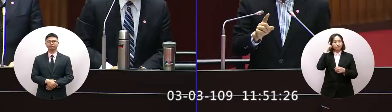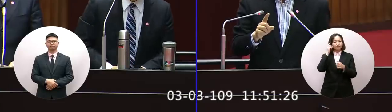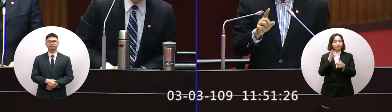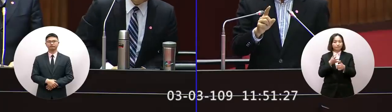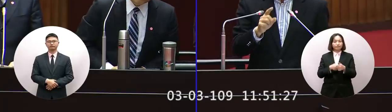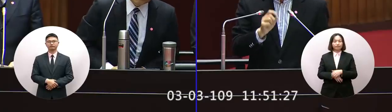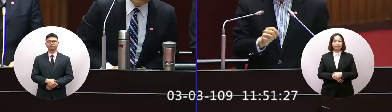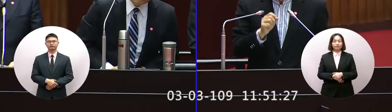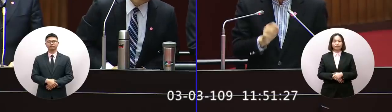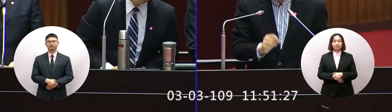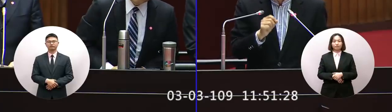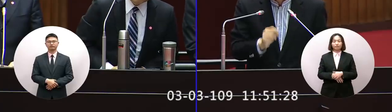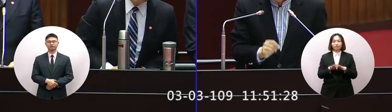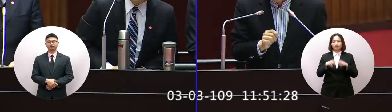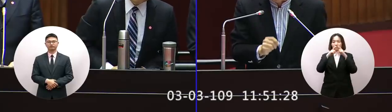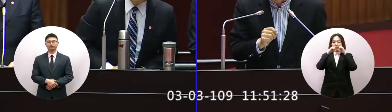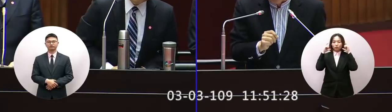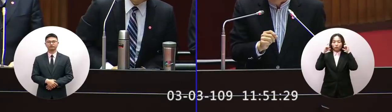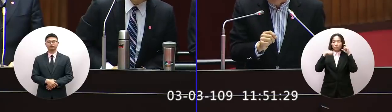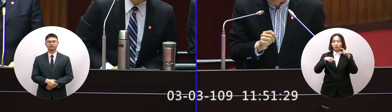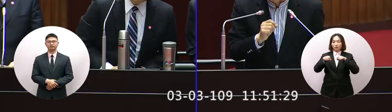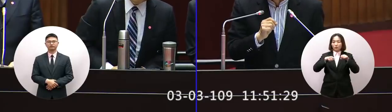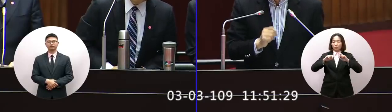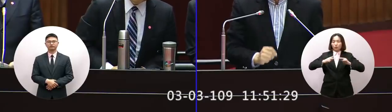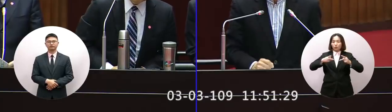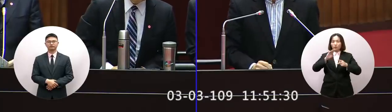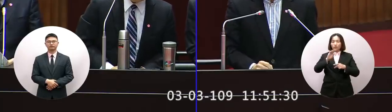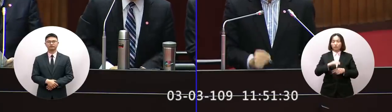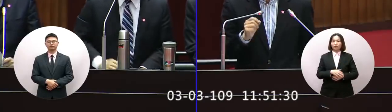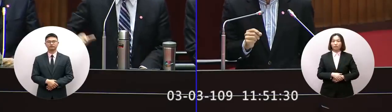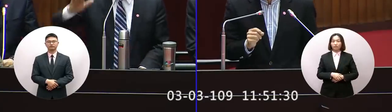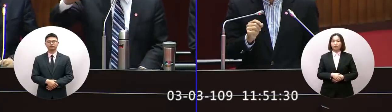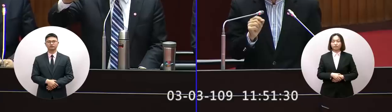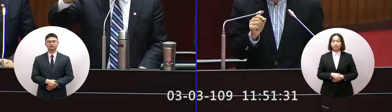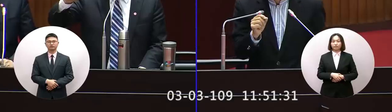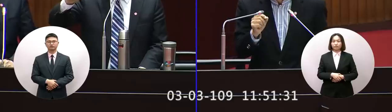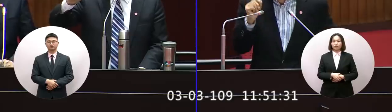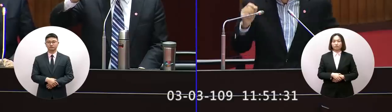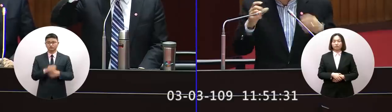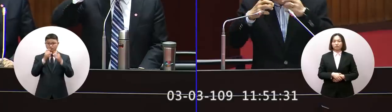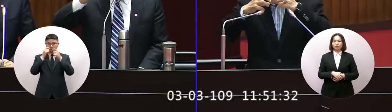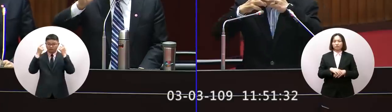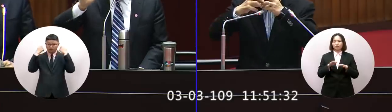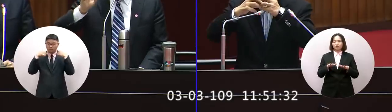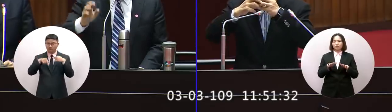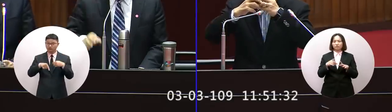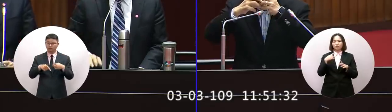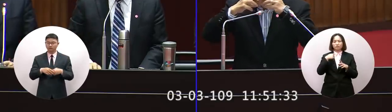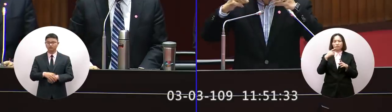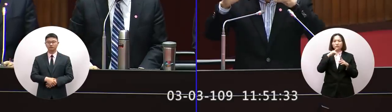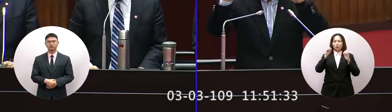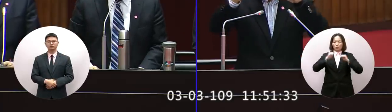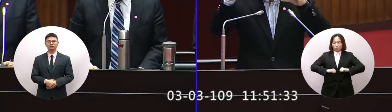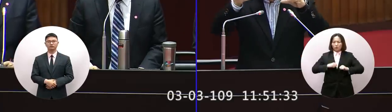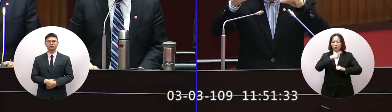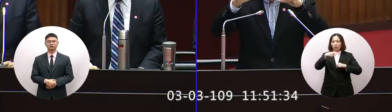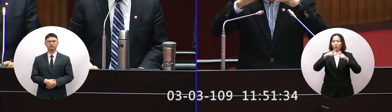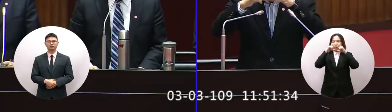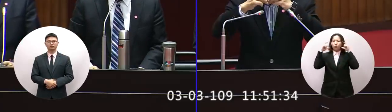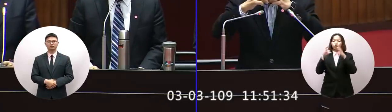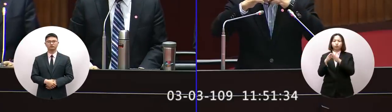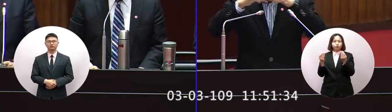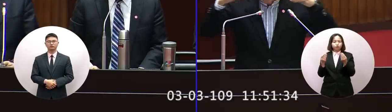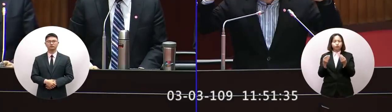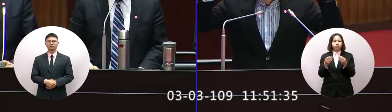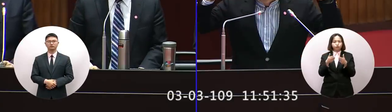你我們現在口罩政策改變沒有口罩政專家說齁健康的人以前說不用戴